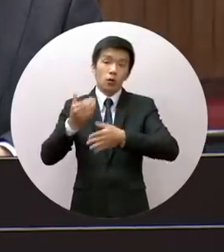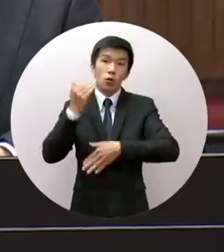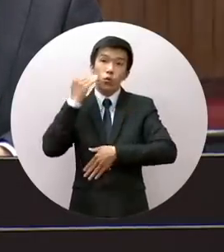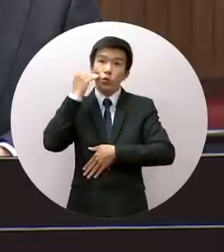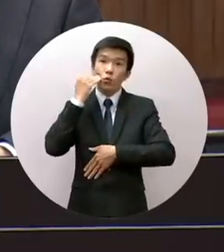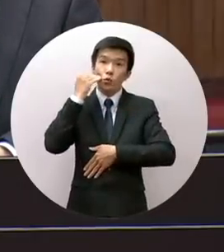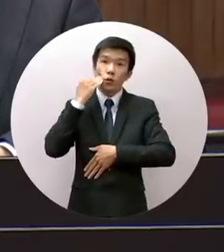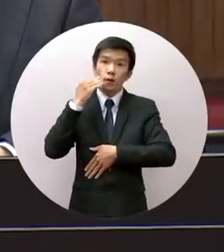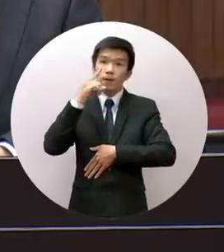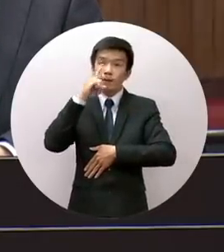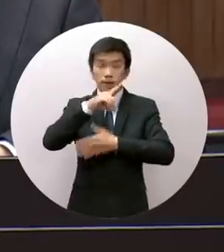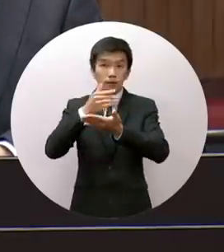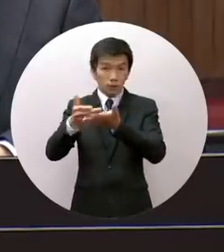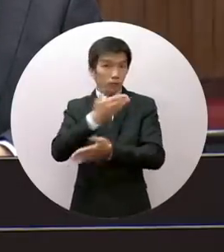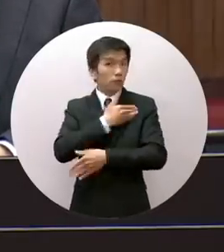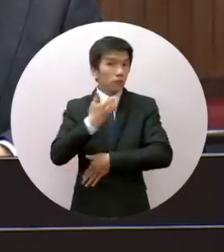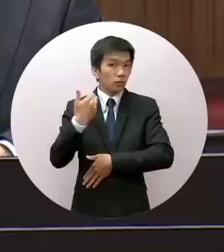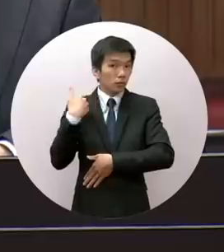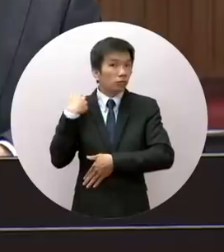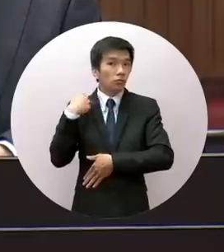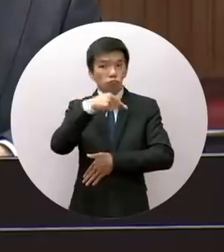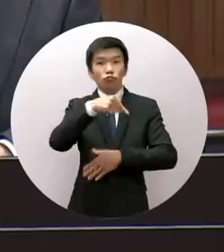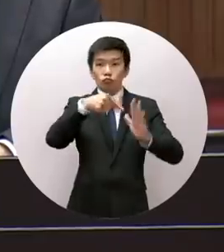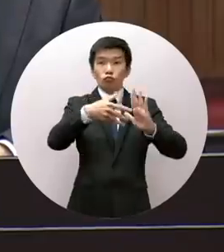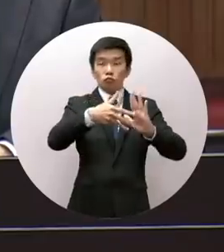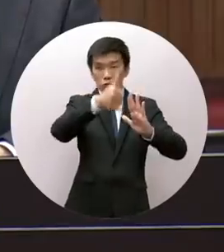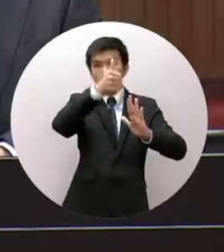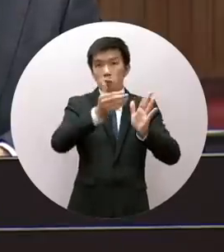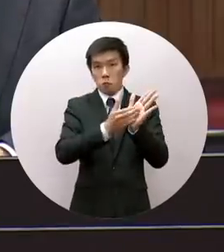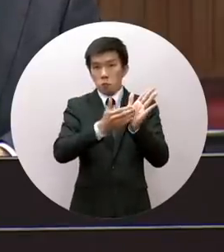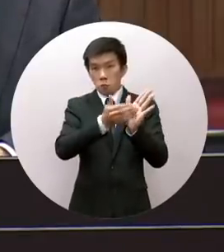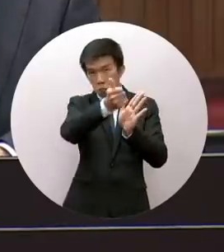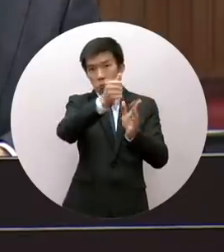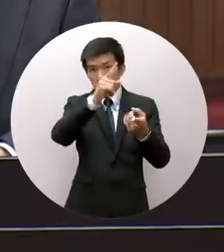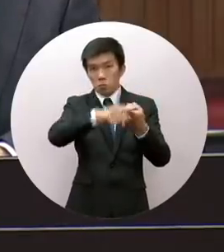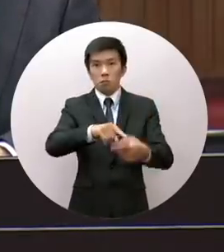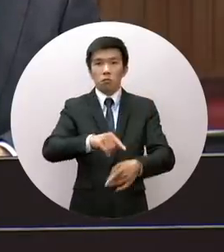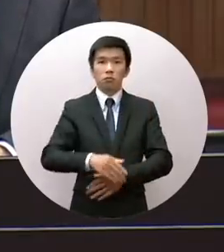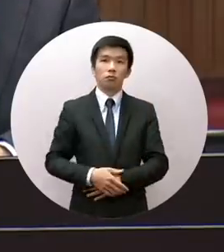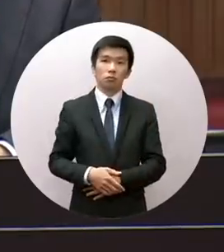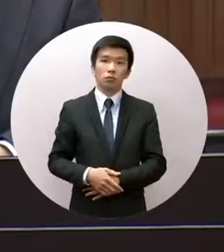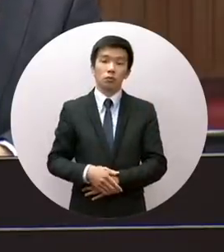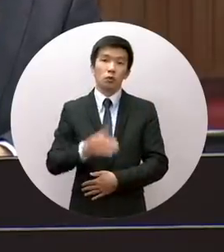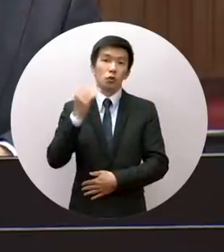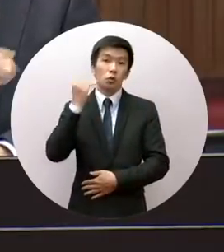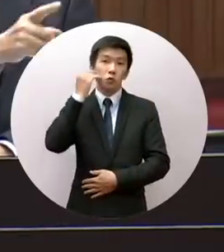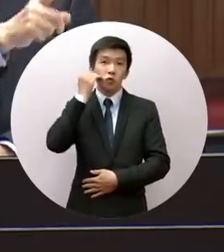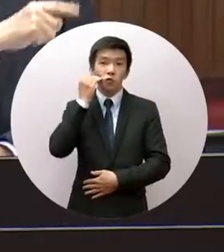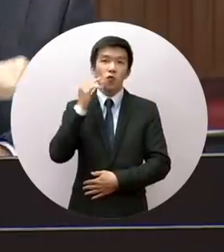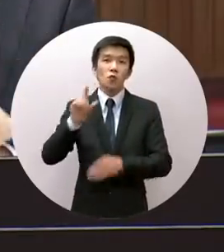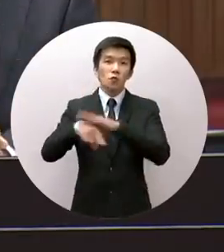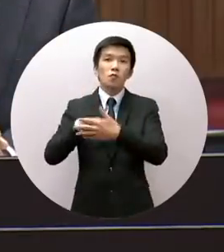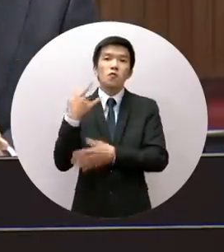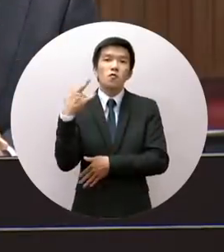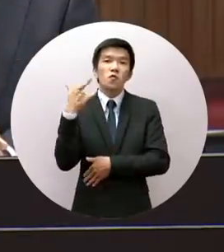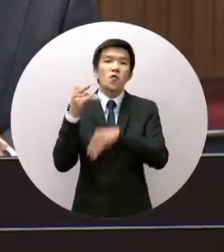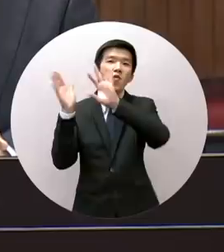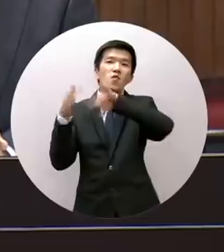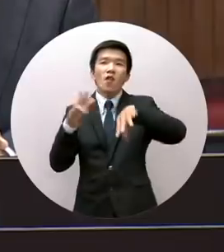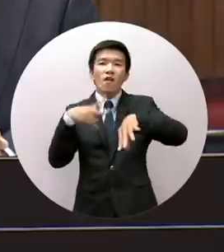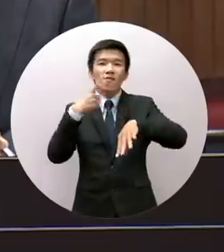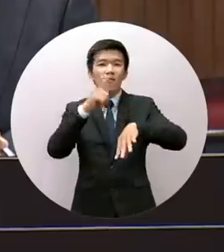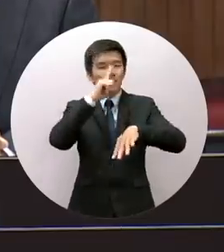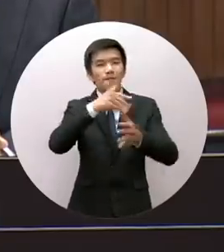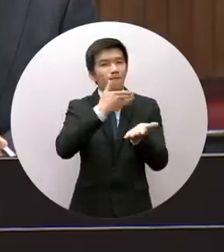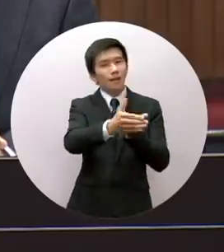解决，那才是院长您真的要夸的改革。 好， 否则的话，如果借东风来除空污的话，